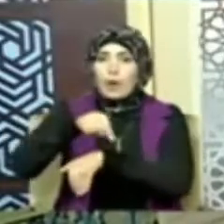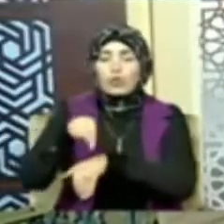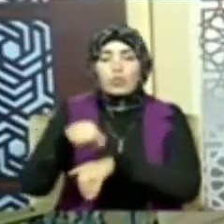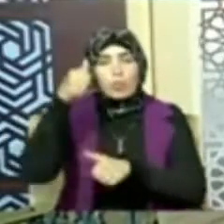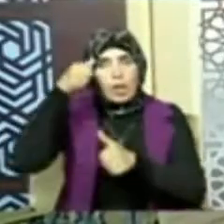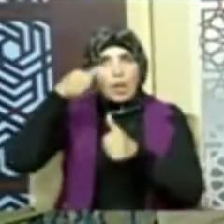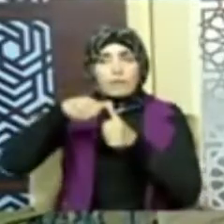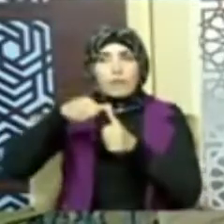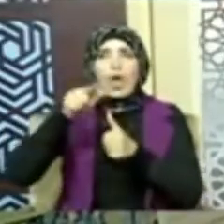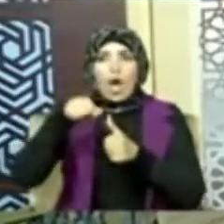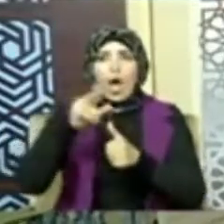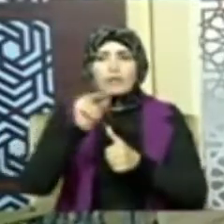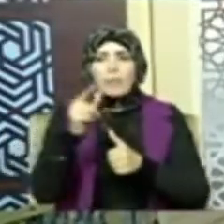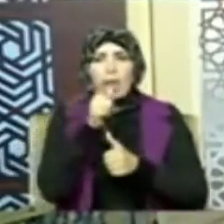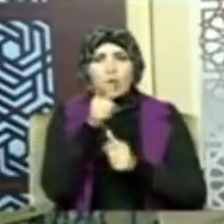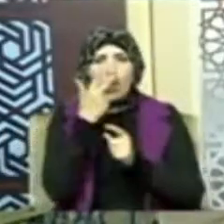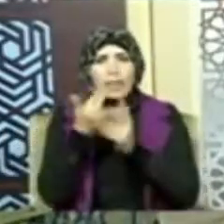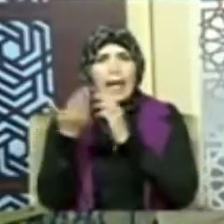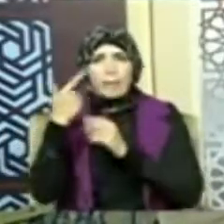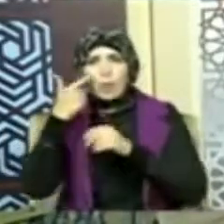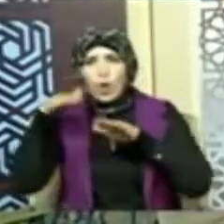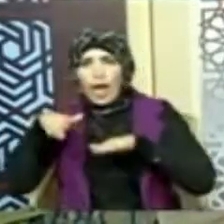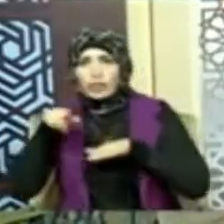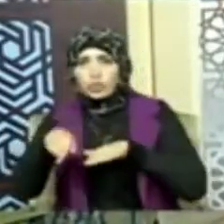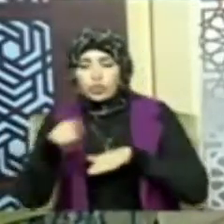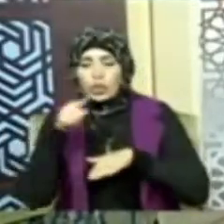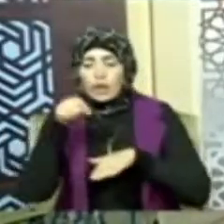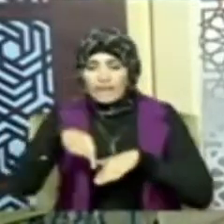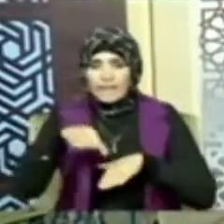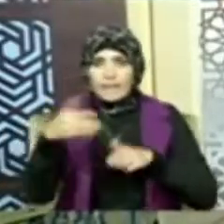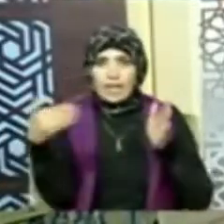فستذكرون ما أقول لكم